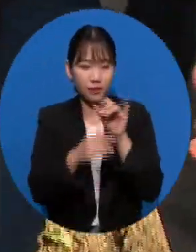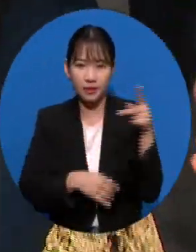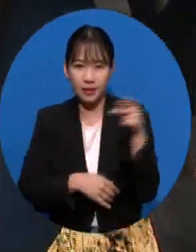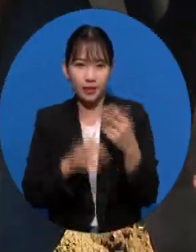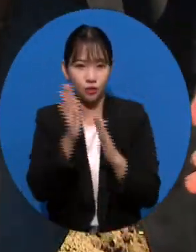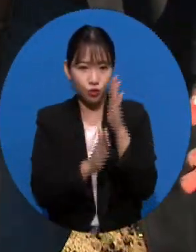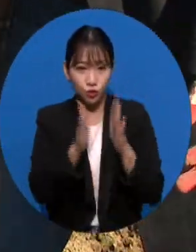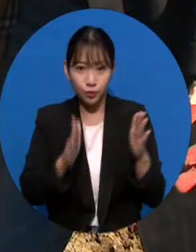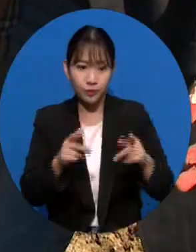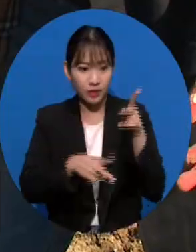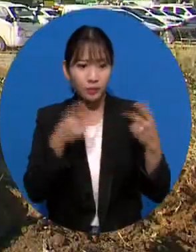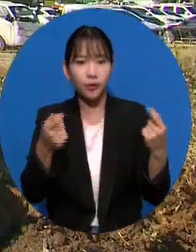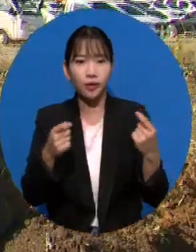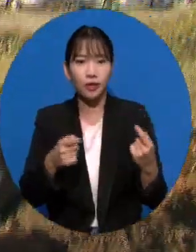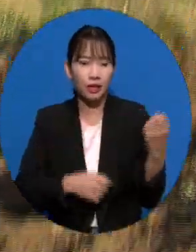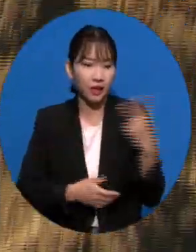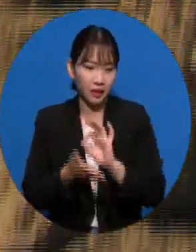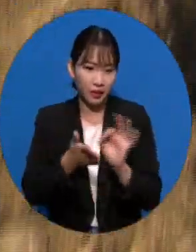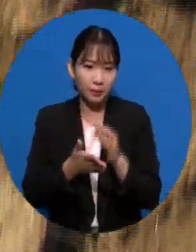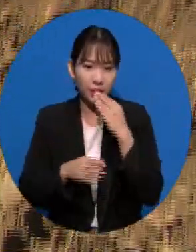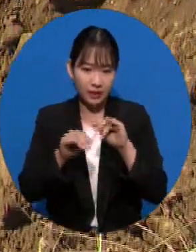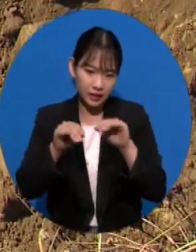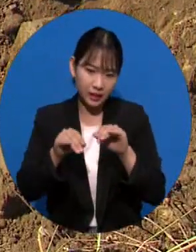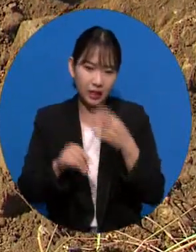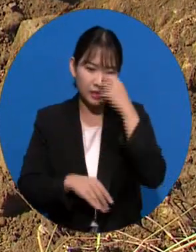차단숲 사업 역시 재활용 예정이었던